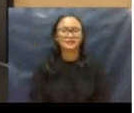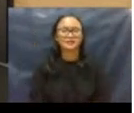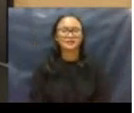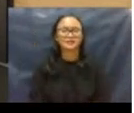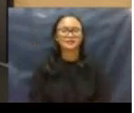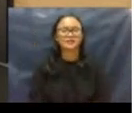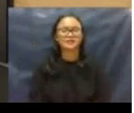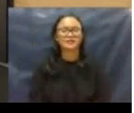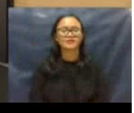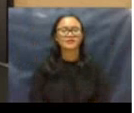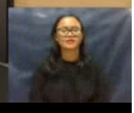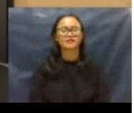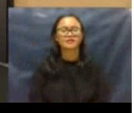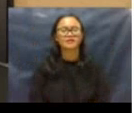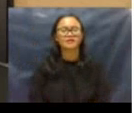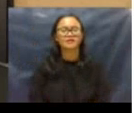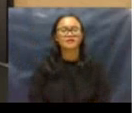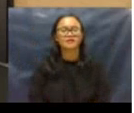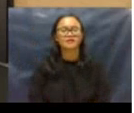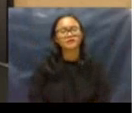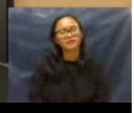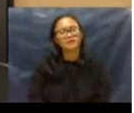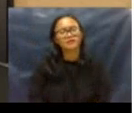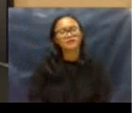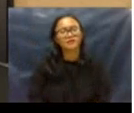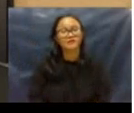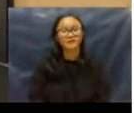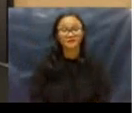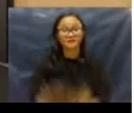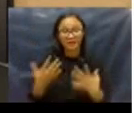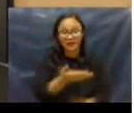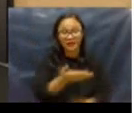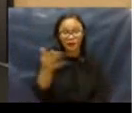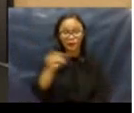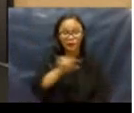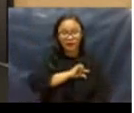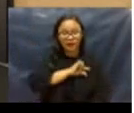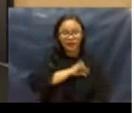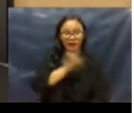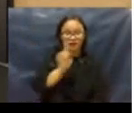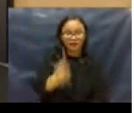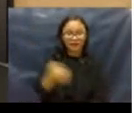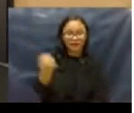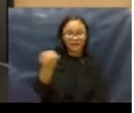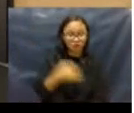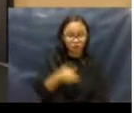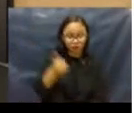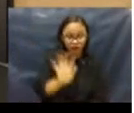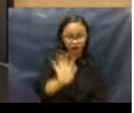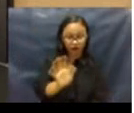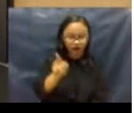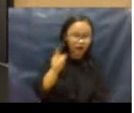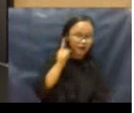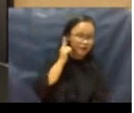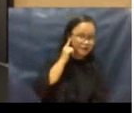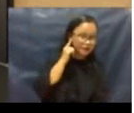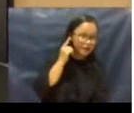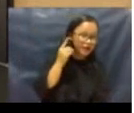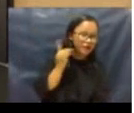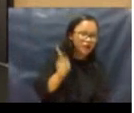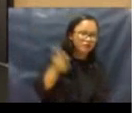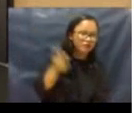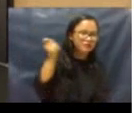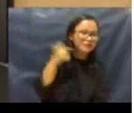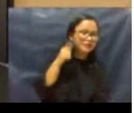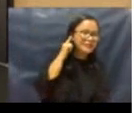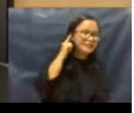sepertinya sudah ada yang menjawab dengan benar. Bagaimana panitia? Sudah ada yang menjawab dengan benar? Ini saya mendapatkan semua konfirmasi lewat